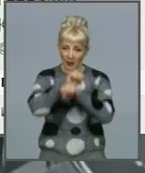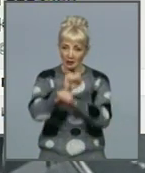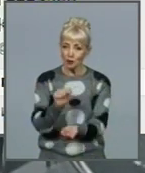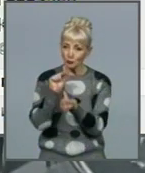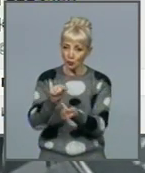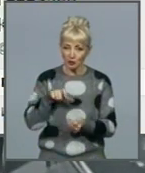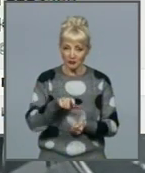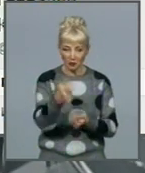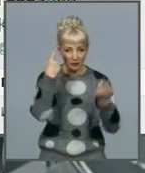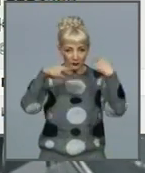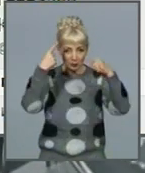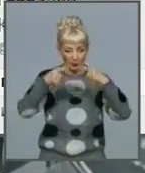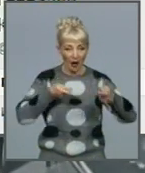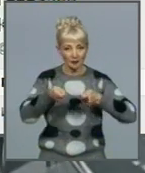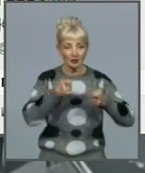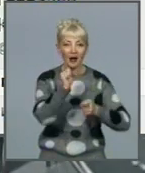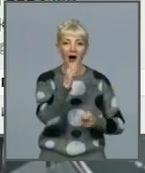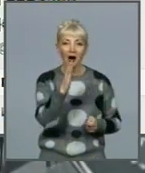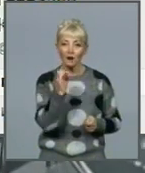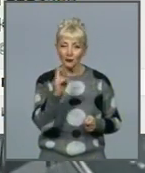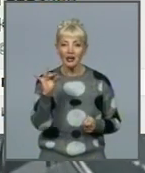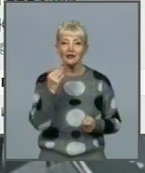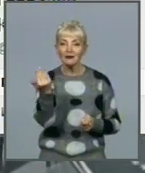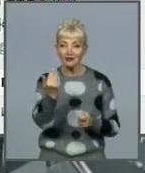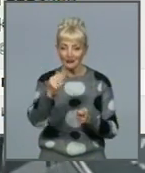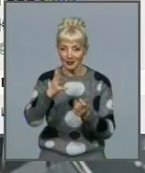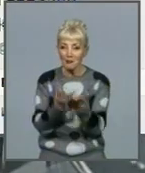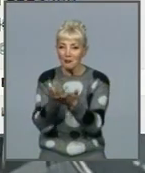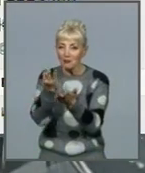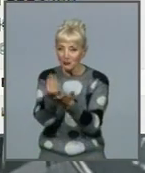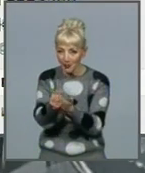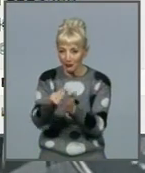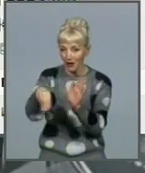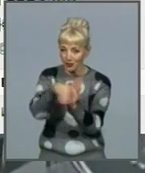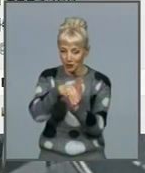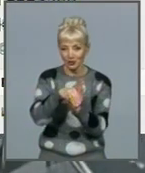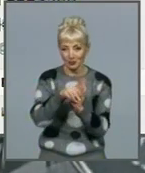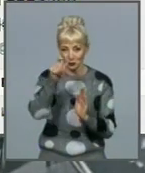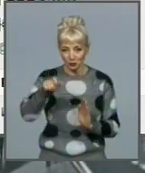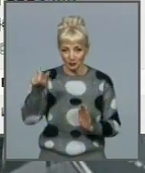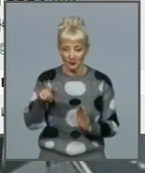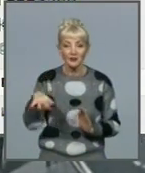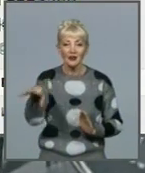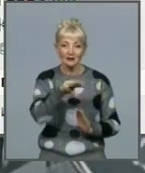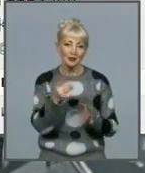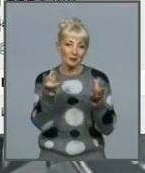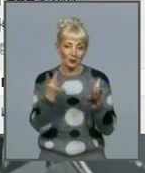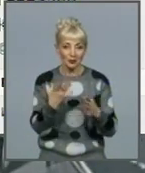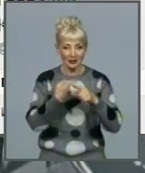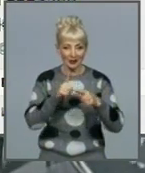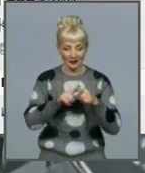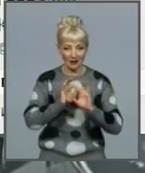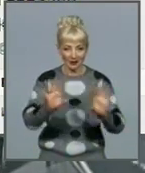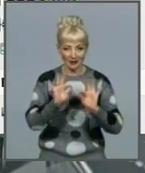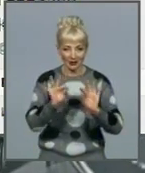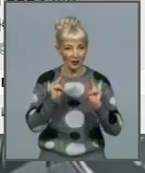администрацией АВЭКа и их проплаченными приспешниками. Все об этом знают, просто высвечивается это искаженно. Сегодня мы